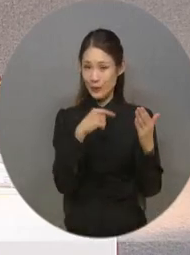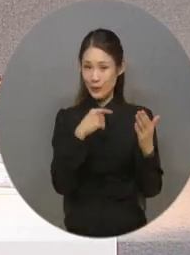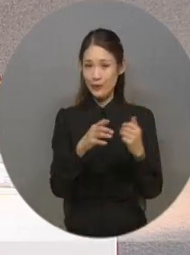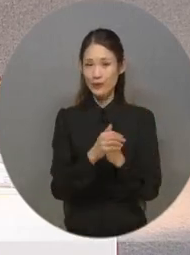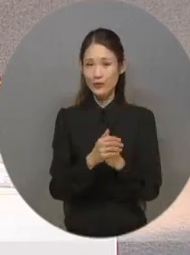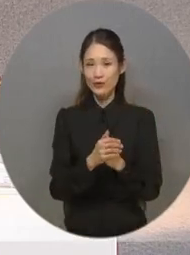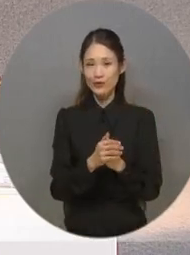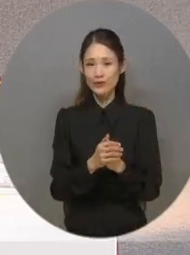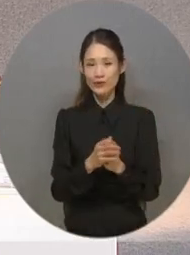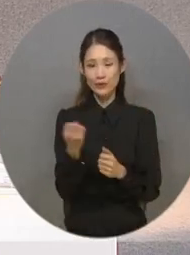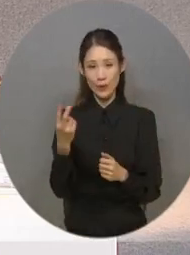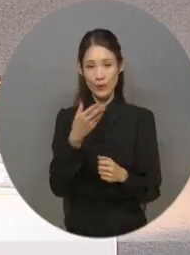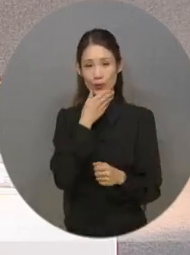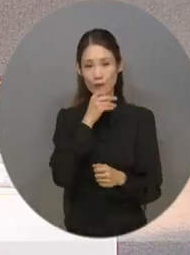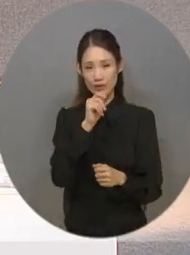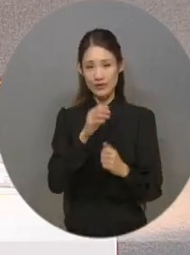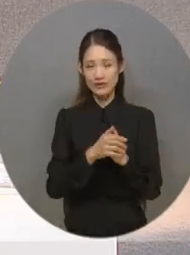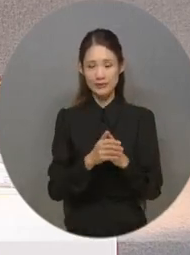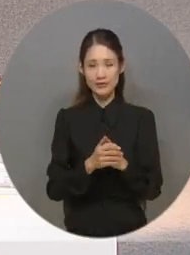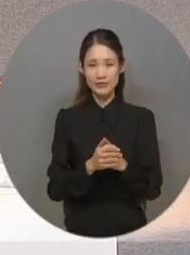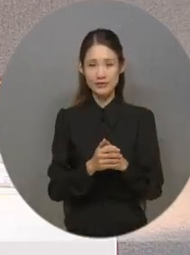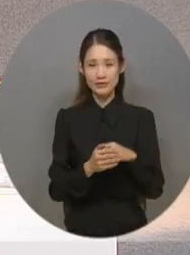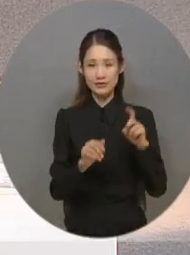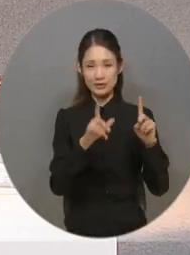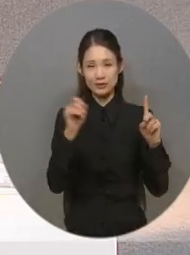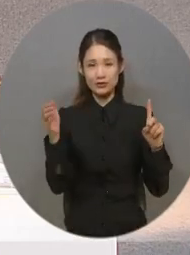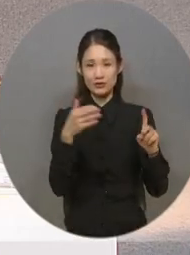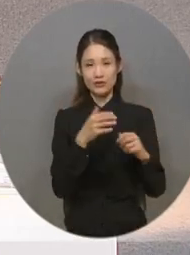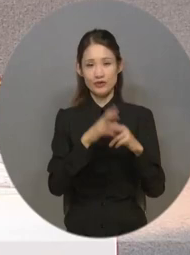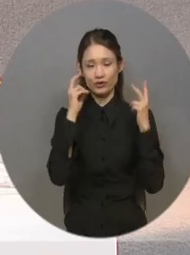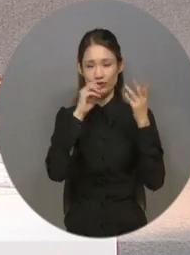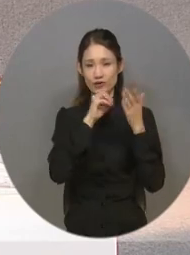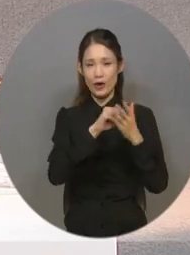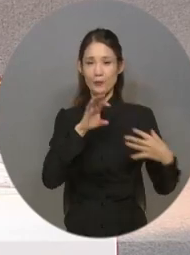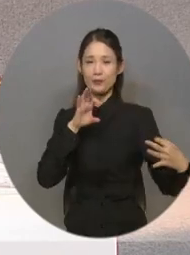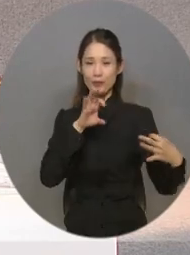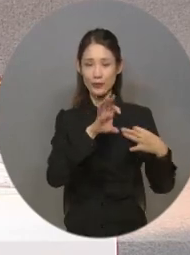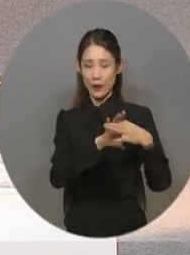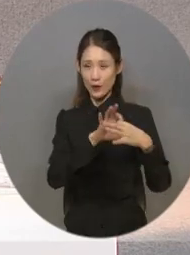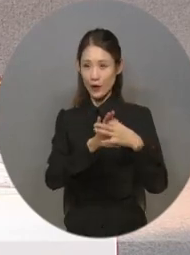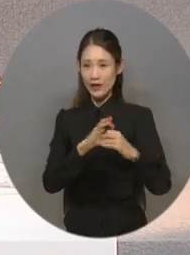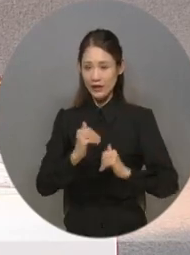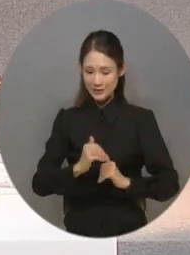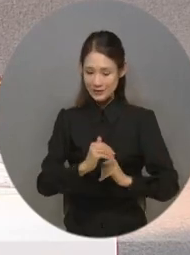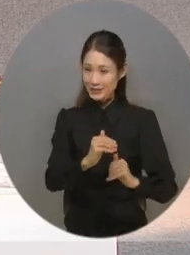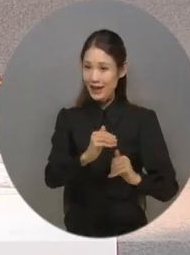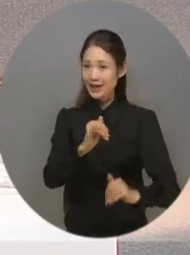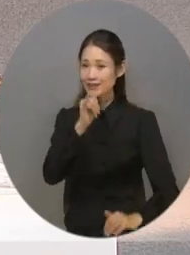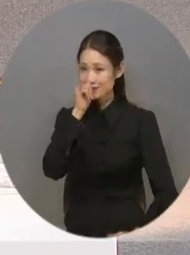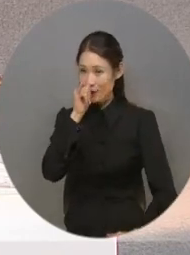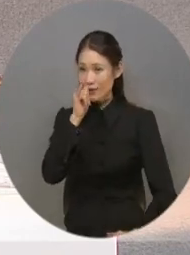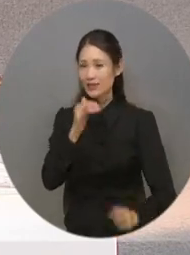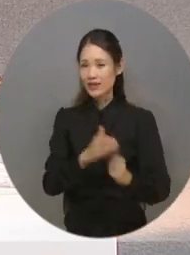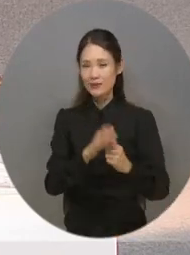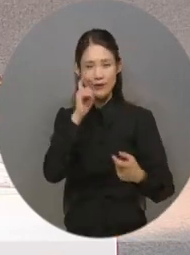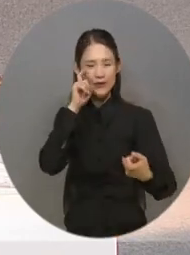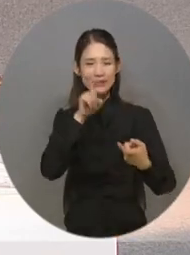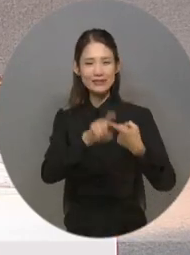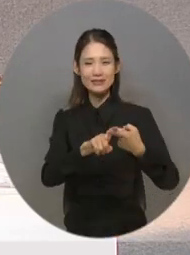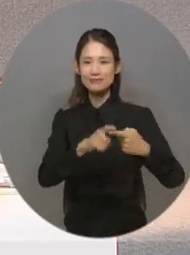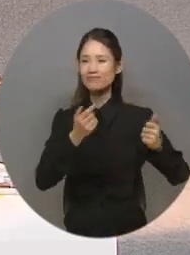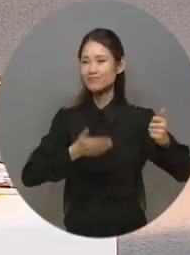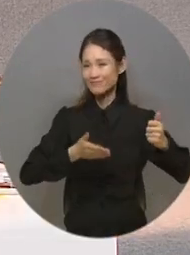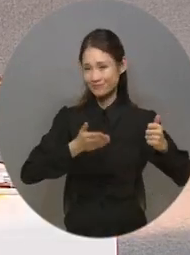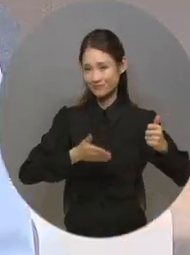네, 교육과 더불어 복지TV에서 12월달부터 취업 연계까지 네, 진행된다고 하니까 네, 많은 관심